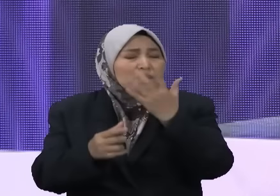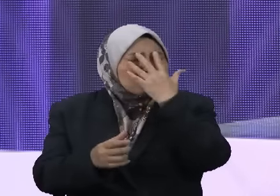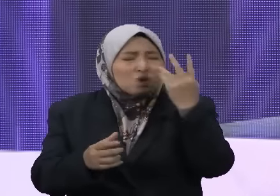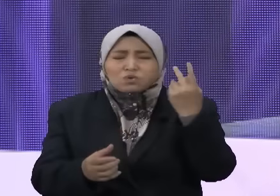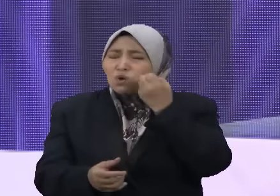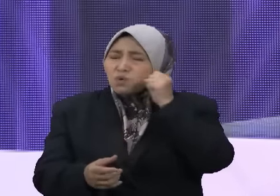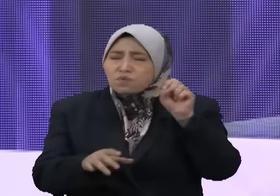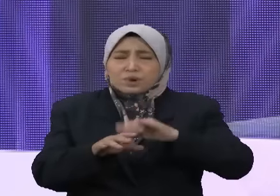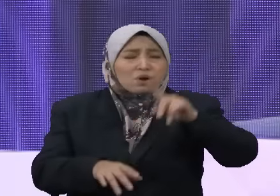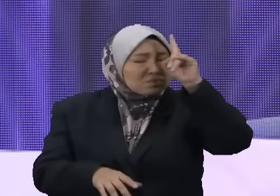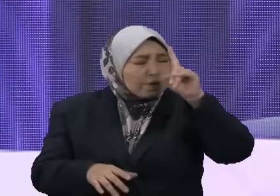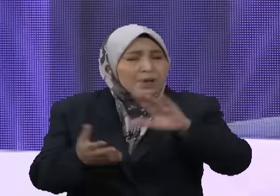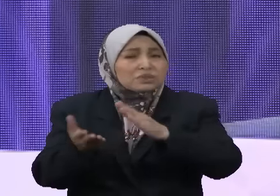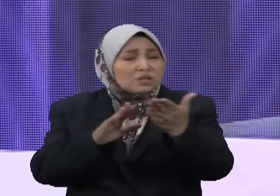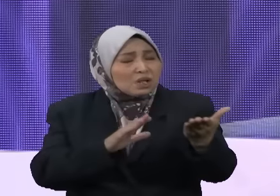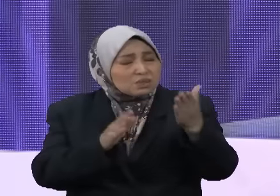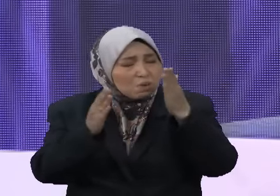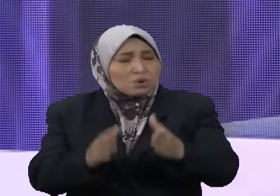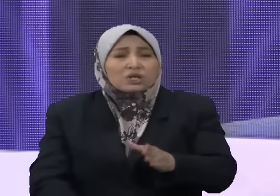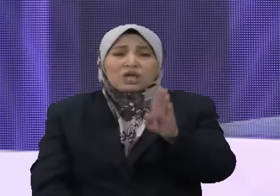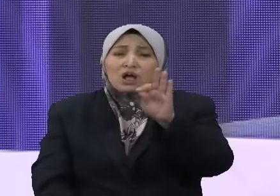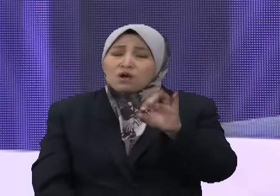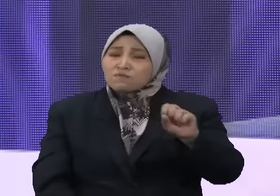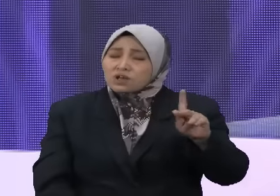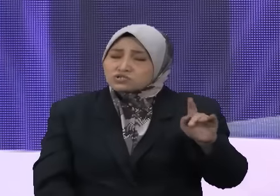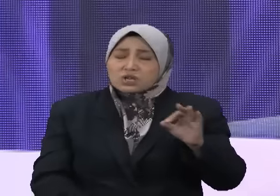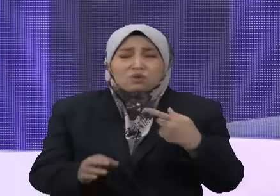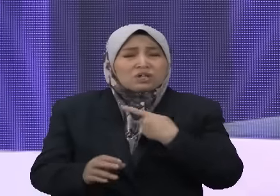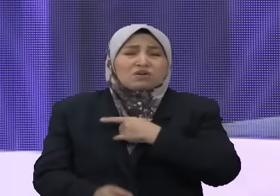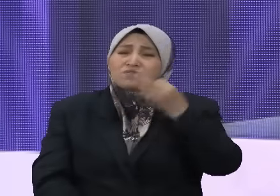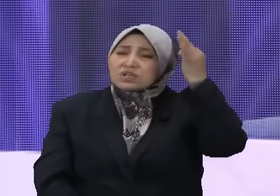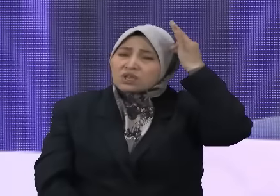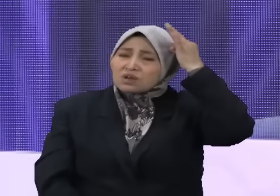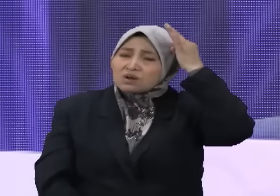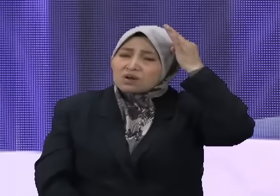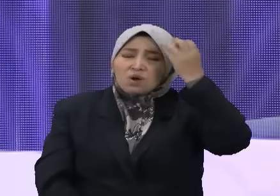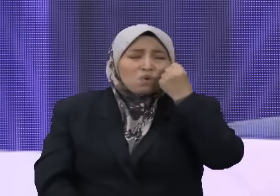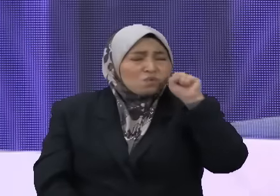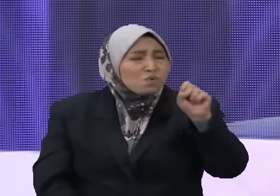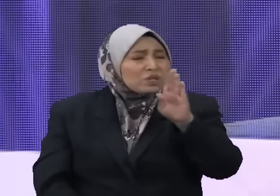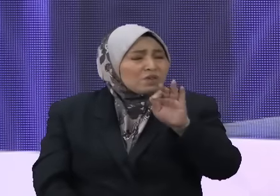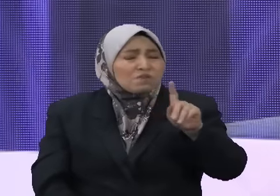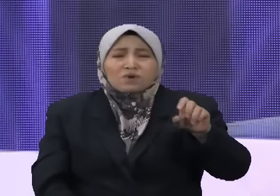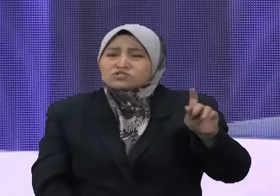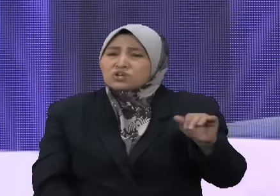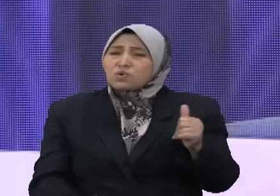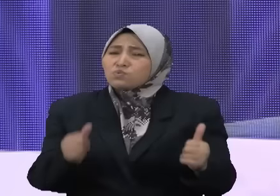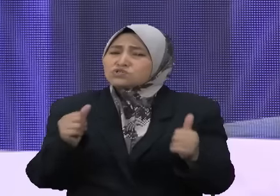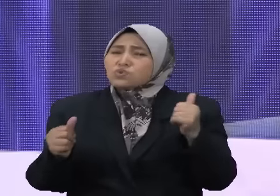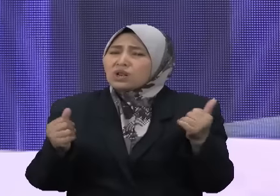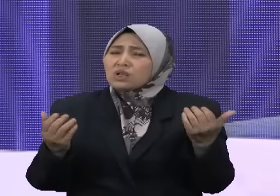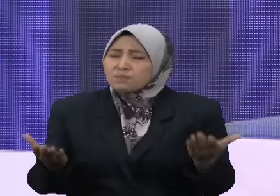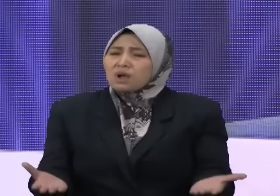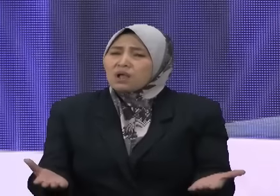kepada Allah dan mereka mati dalam keadaan orang yang fasik menarik kat sini kalau kita fikir kufur dan fasik ni Ustaz sebenarnya mana mana yang lagi berat